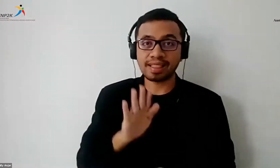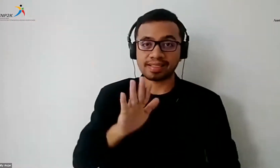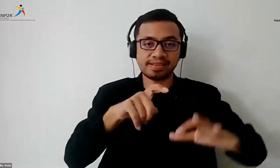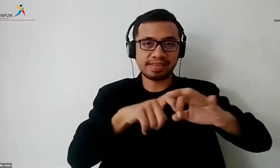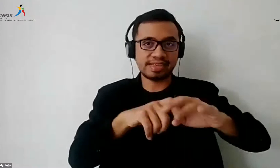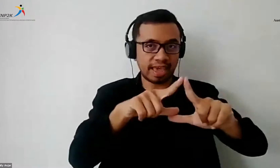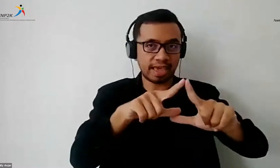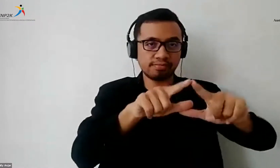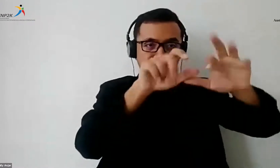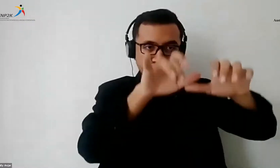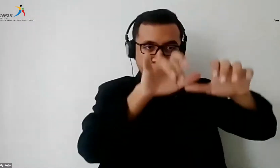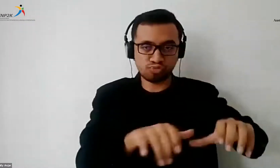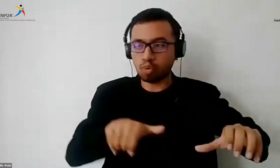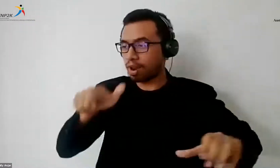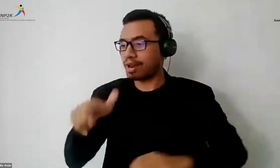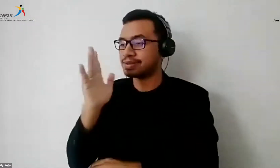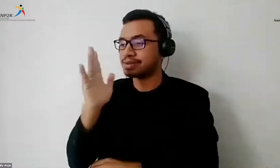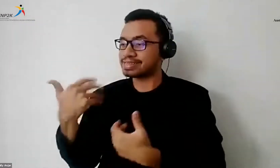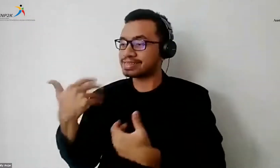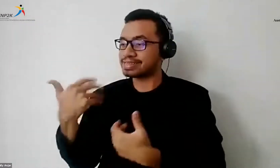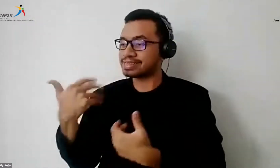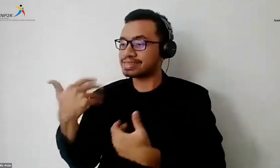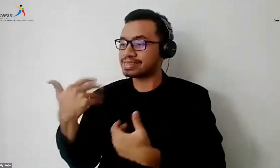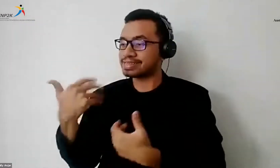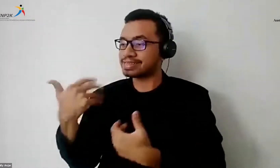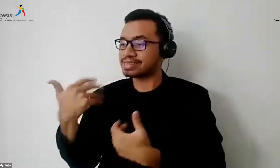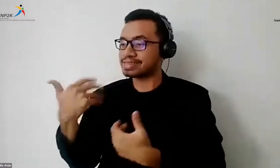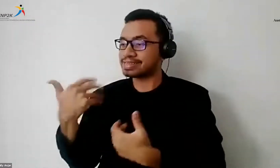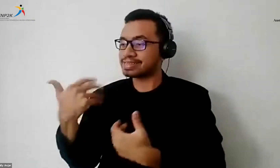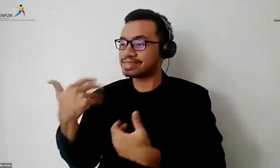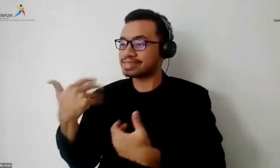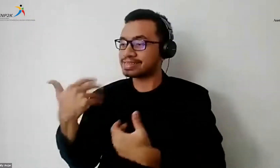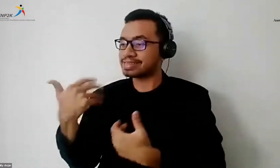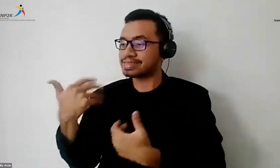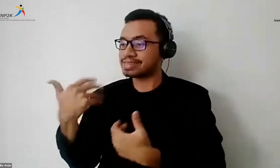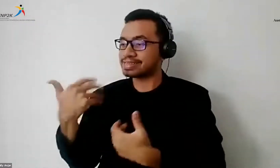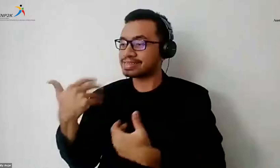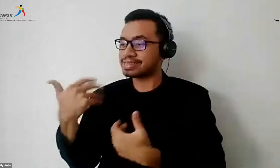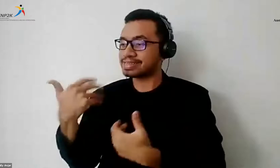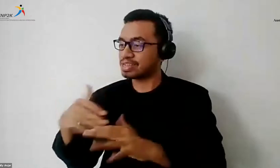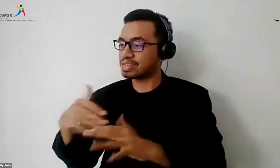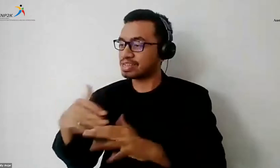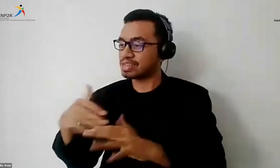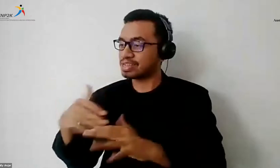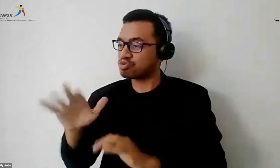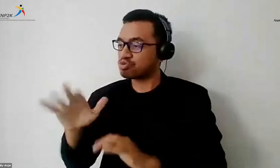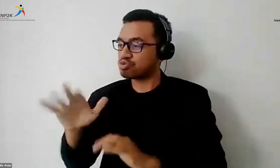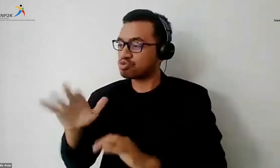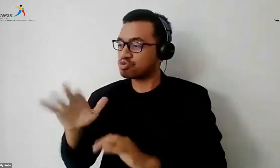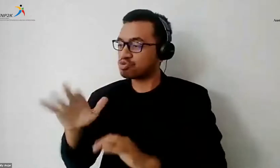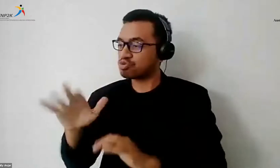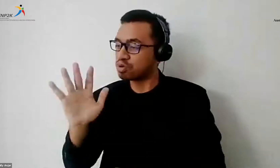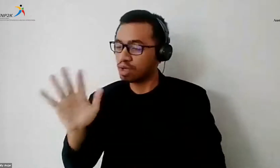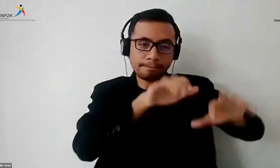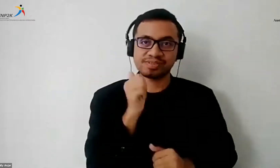pembicara ketika sedang tidak berbicara, atau juga bisa nanti dijawab secara lisan. Jadi ada pilihannya, pembicara akan